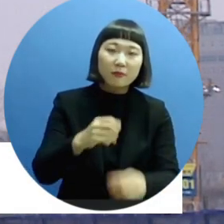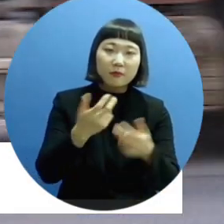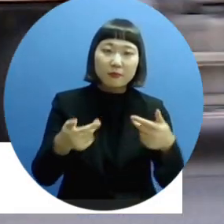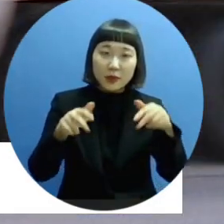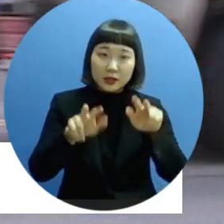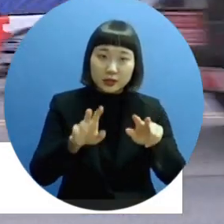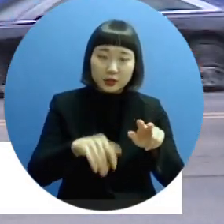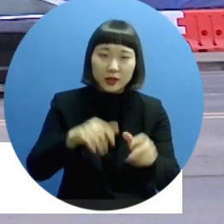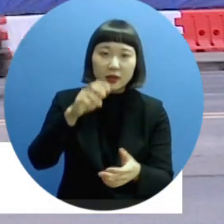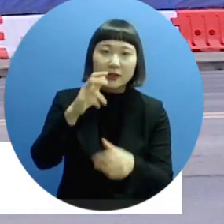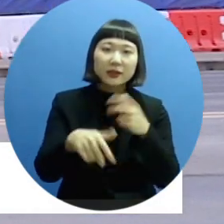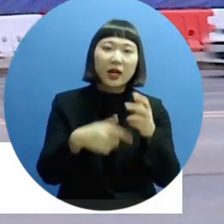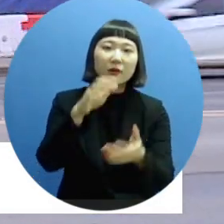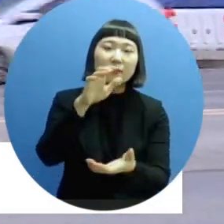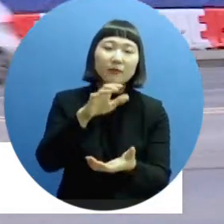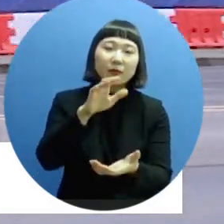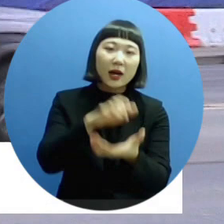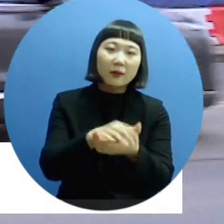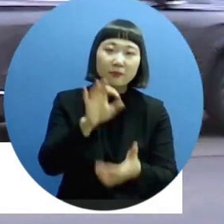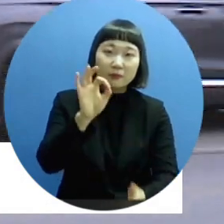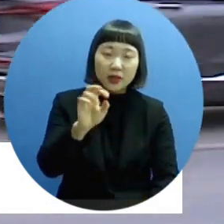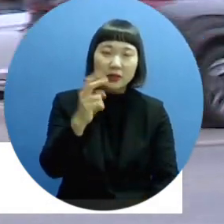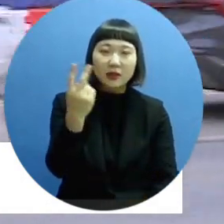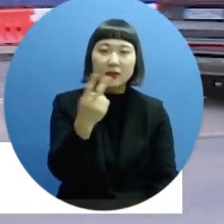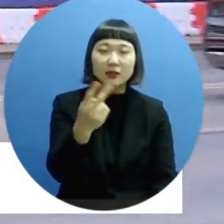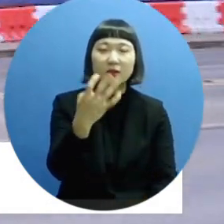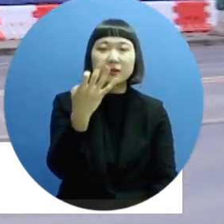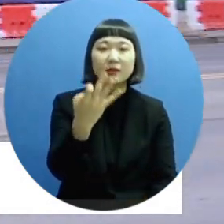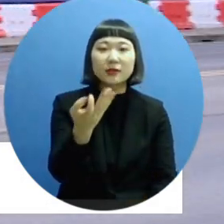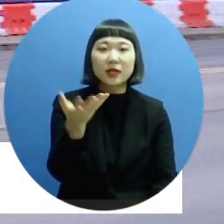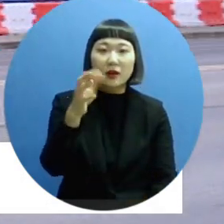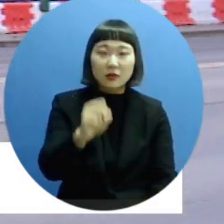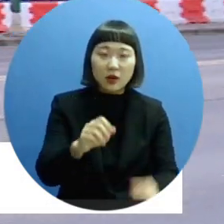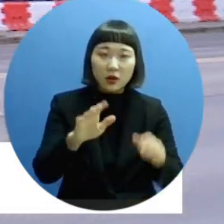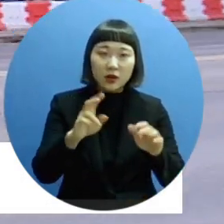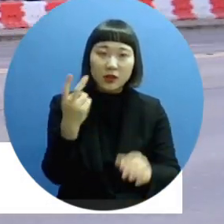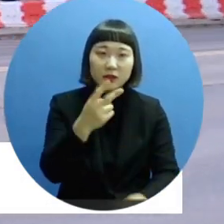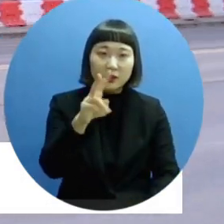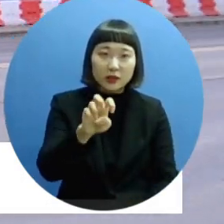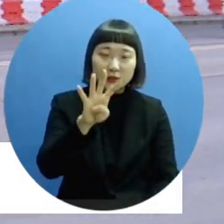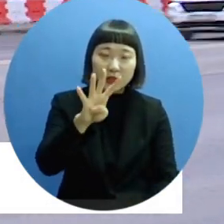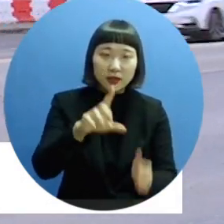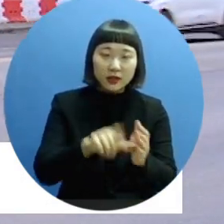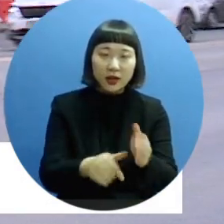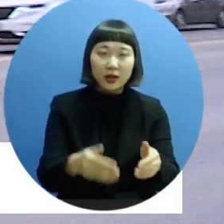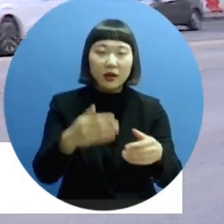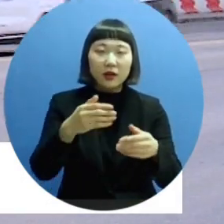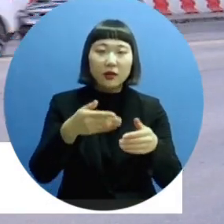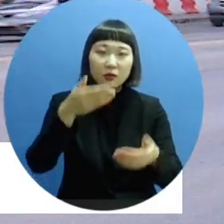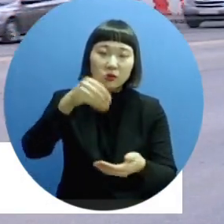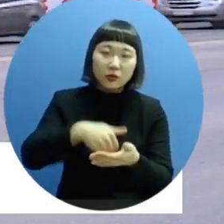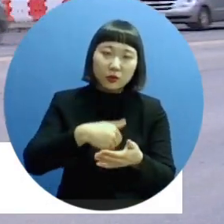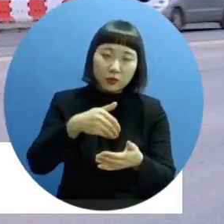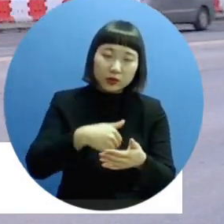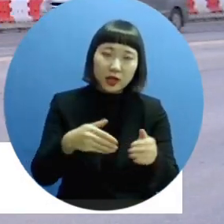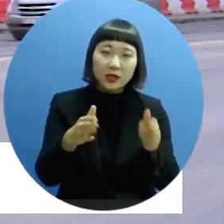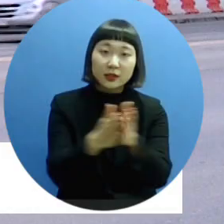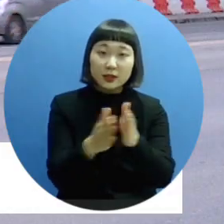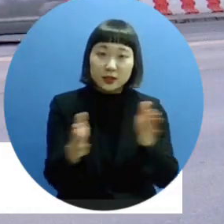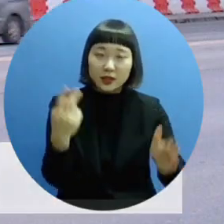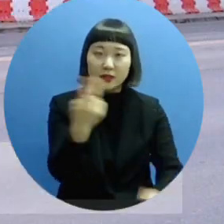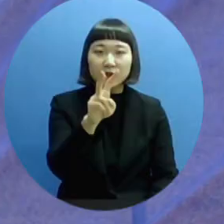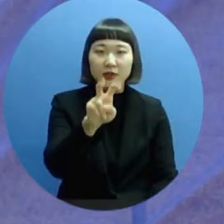사업비는 2천억 원 규모로 오는 2024년 착공에 들어가 2027년 5월 개관을 목표로 추진